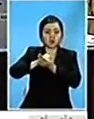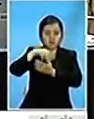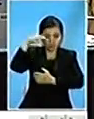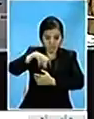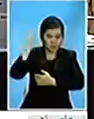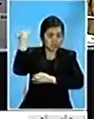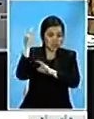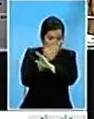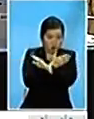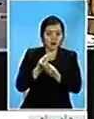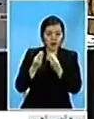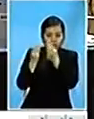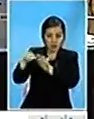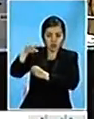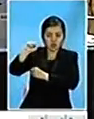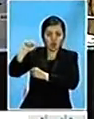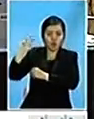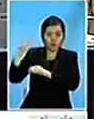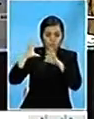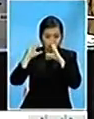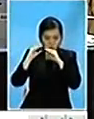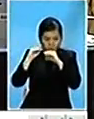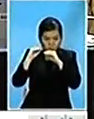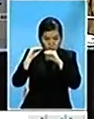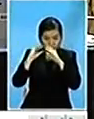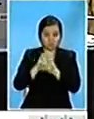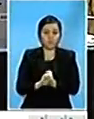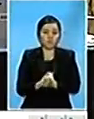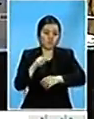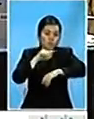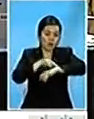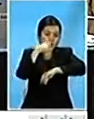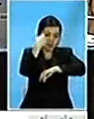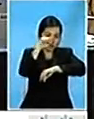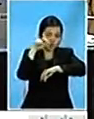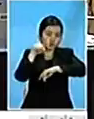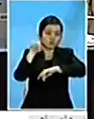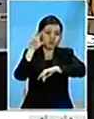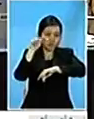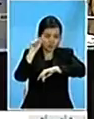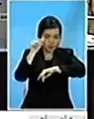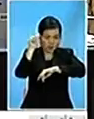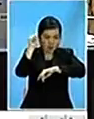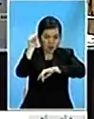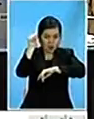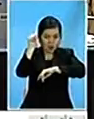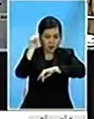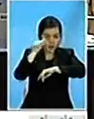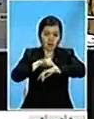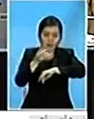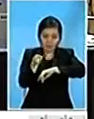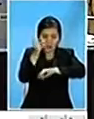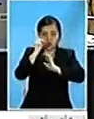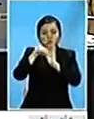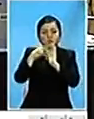ไว้ก่อนหน้านั้นนานแล้วนะครับก็ใช้เวลาแค่ถึง 10:30 ครับก็เสียเวลาแค่1